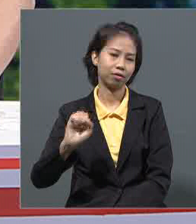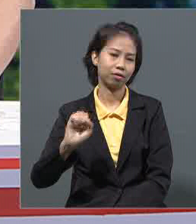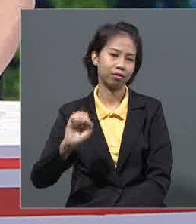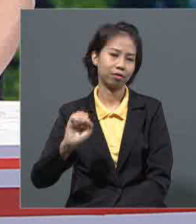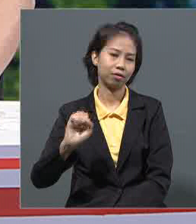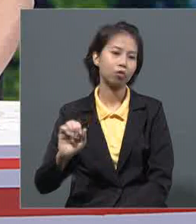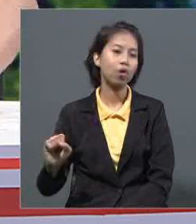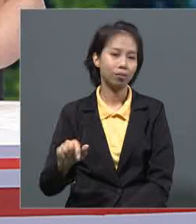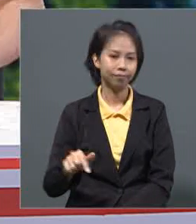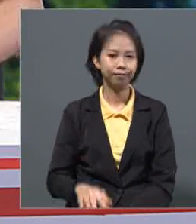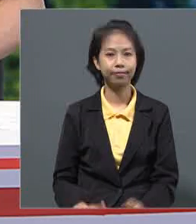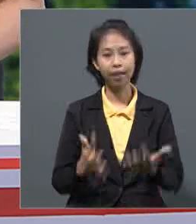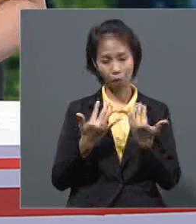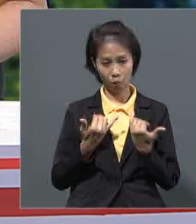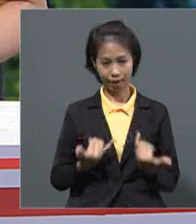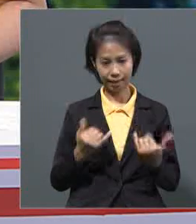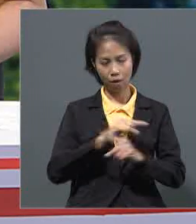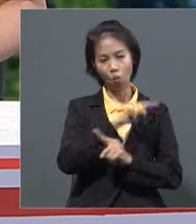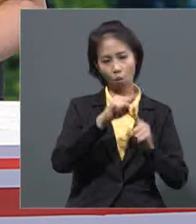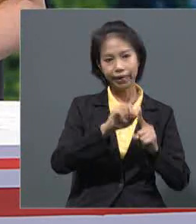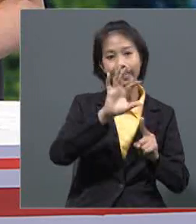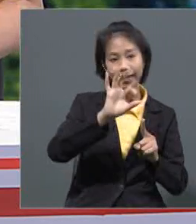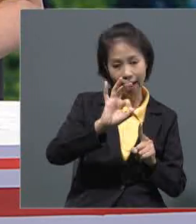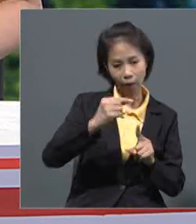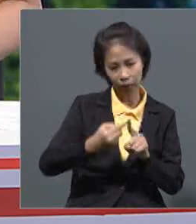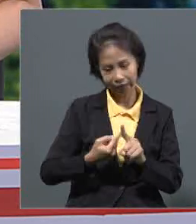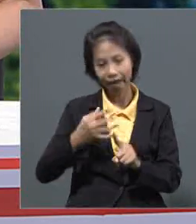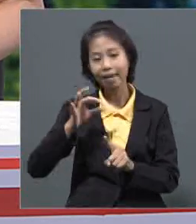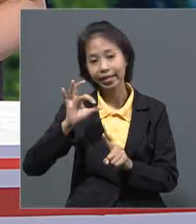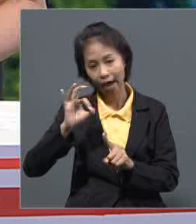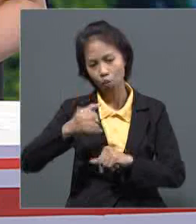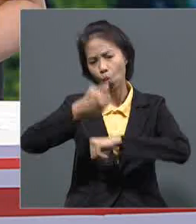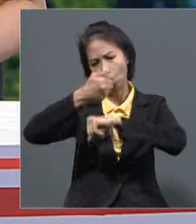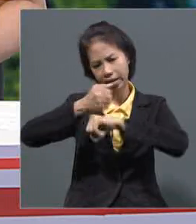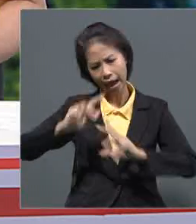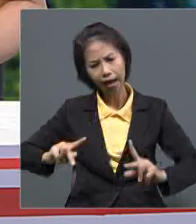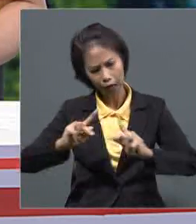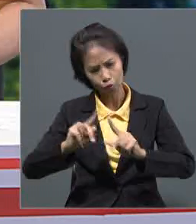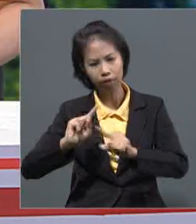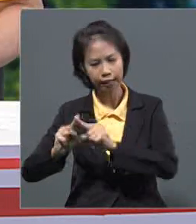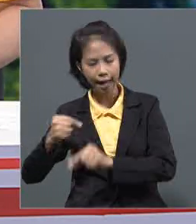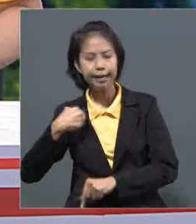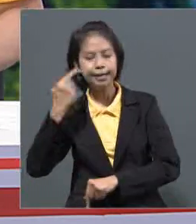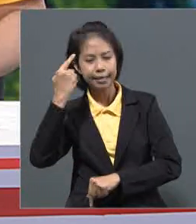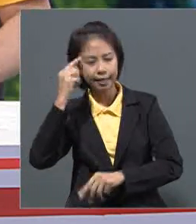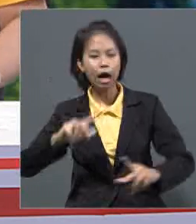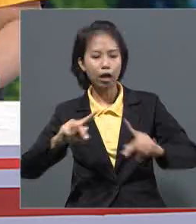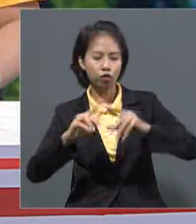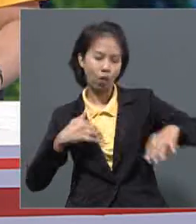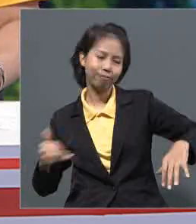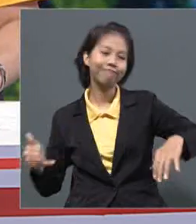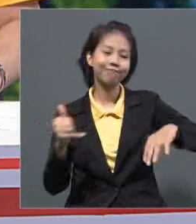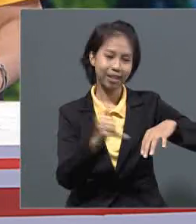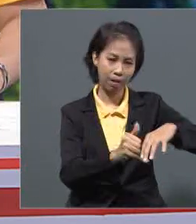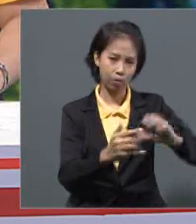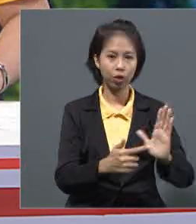ต่อไปวันนี้วันที่9เดือน9ก็มีรัฐมนตรีหลายท่านนี่แหละค่ะถือฤกษ์งามยามดีเข้าทำงานที่กระทรวงวันแรกนะคะอย่างรองนายกรั